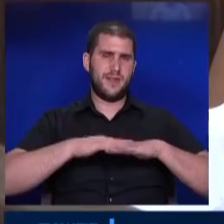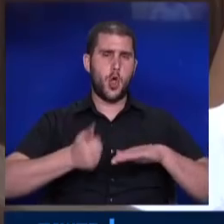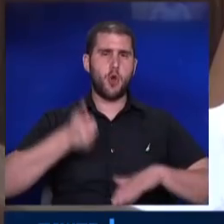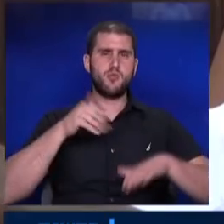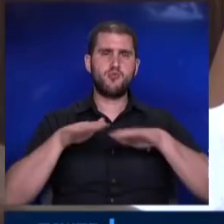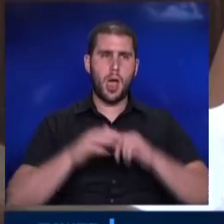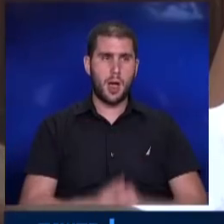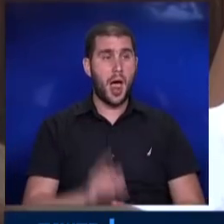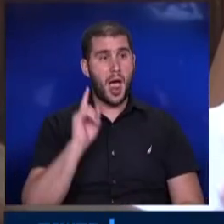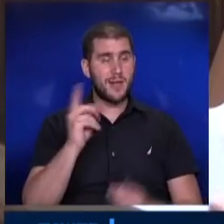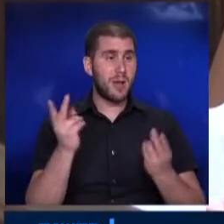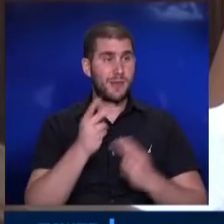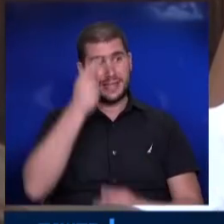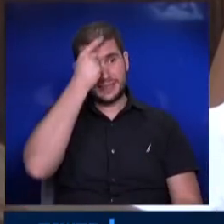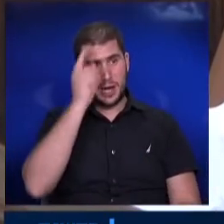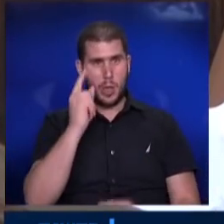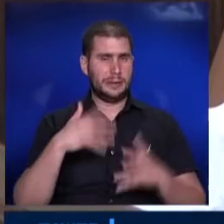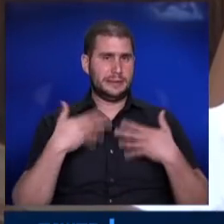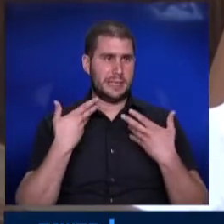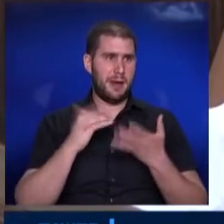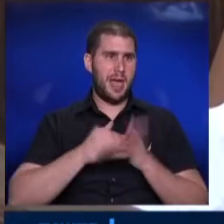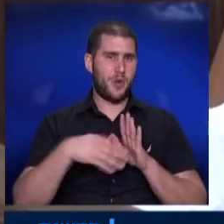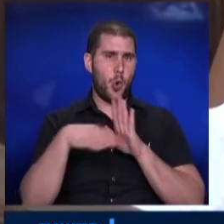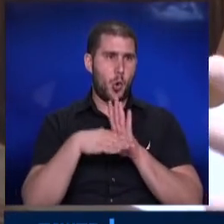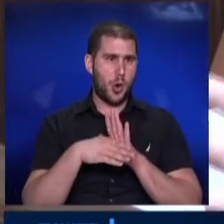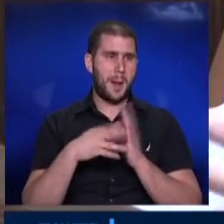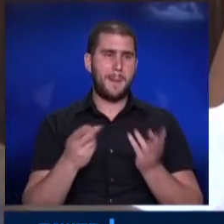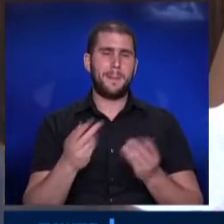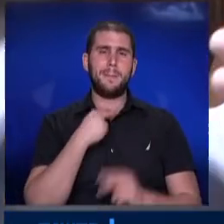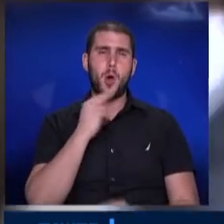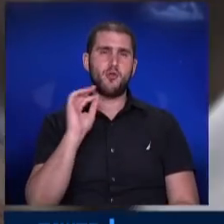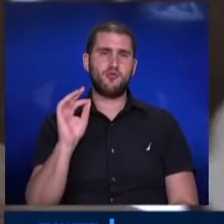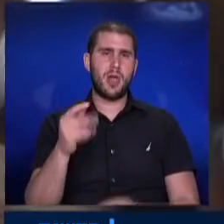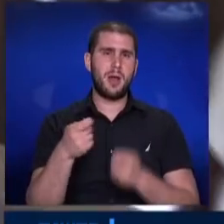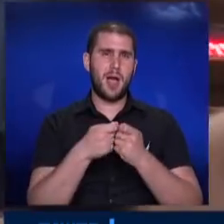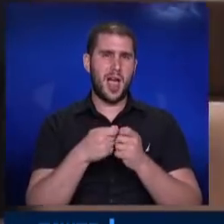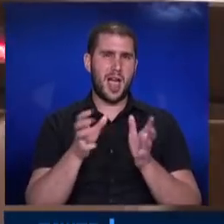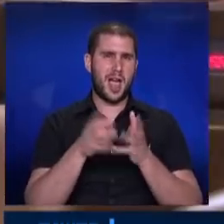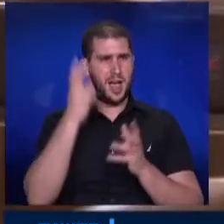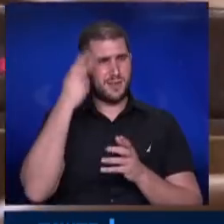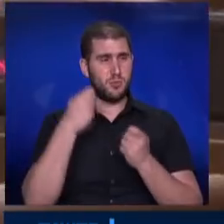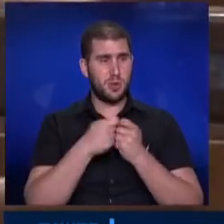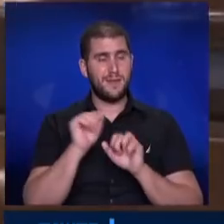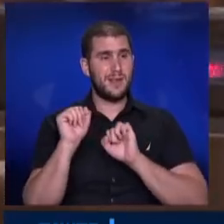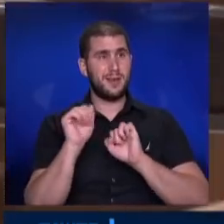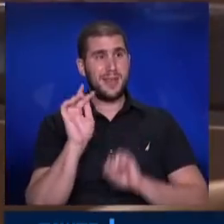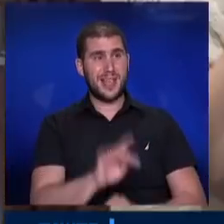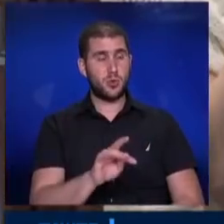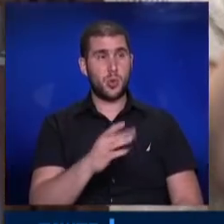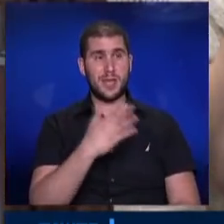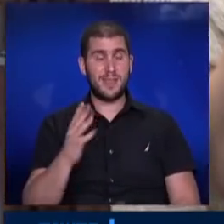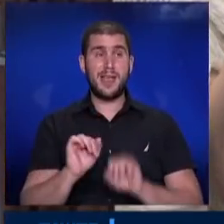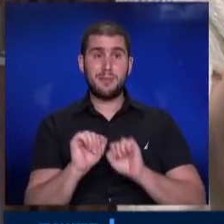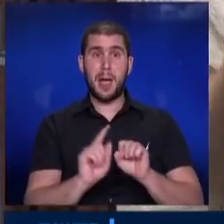ממשלה. אבל כמובן שסער לא היה שמח להעביר את החוק בקולות המשותפת ובהתנגדות ימינה, ואילו התמיכה שהוא זוכה לה בינתיים